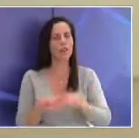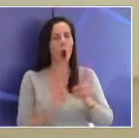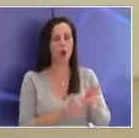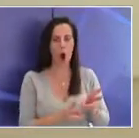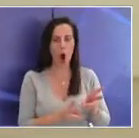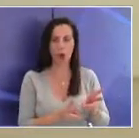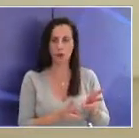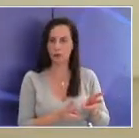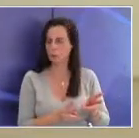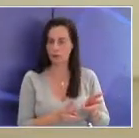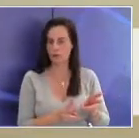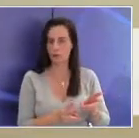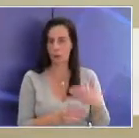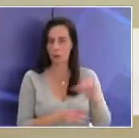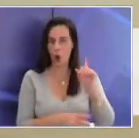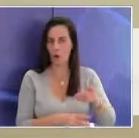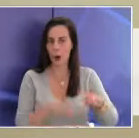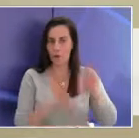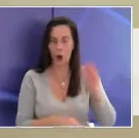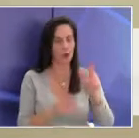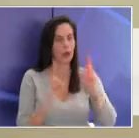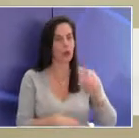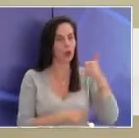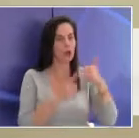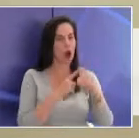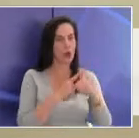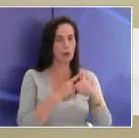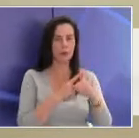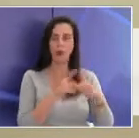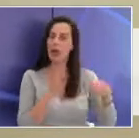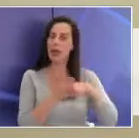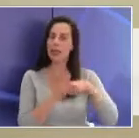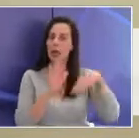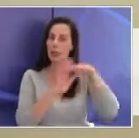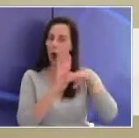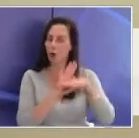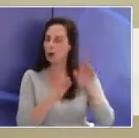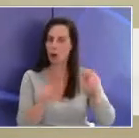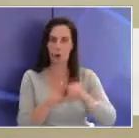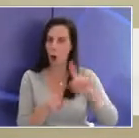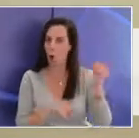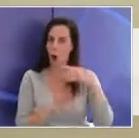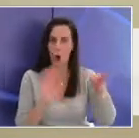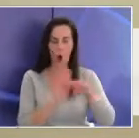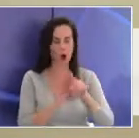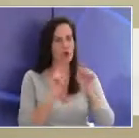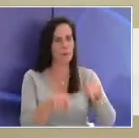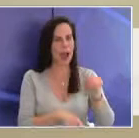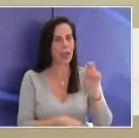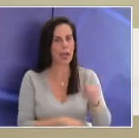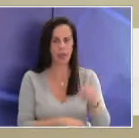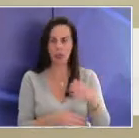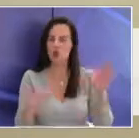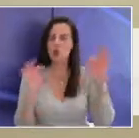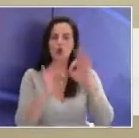ואף אחת מהן לא מובילה לבחירות דרך אגב. אופציה אחת זה לתקן את החוק, כמו דרך אגב כל חוק שמגיע לכנסת. אין